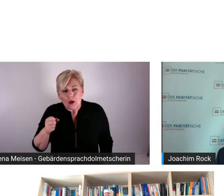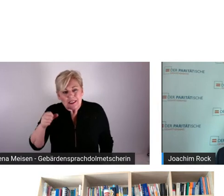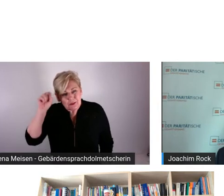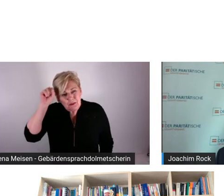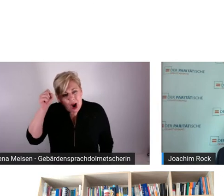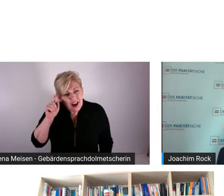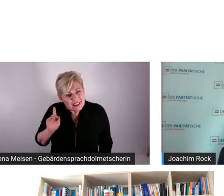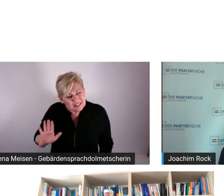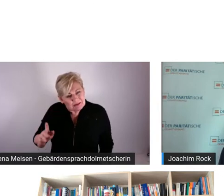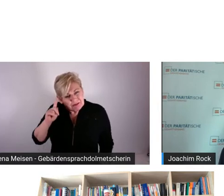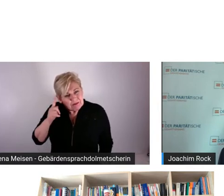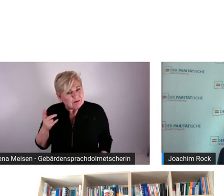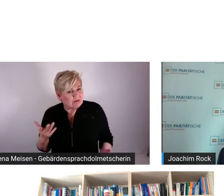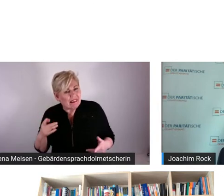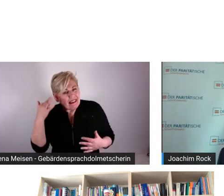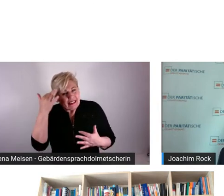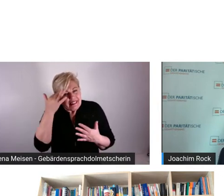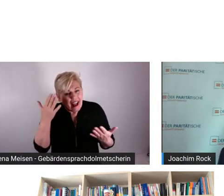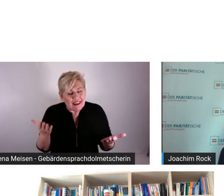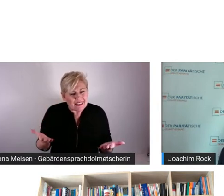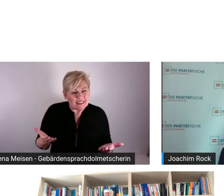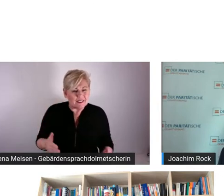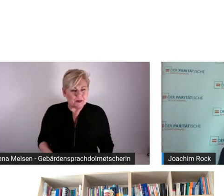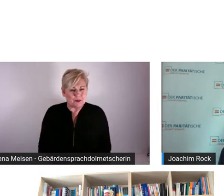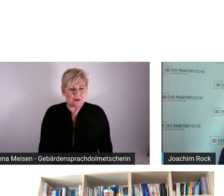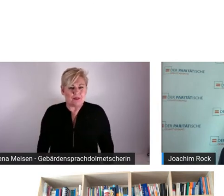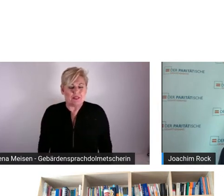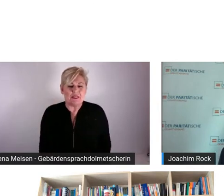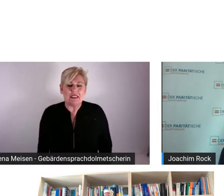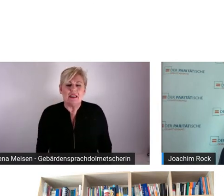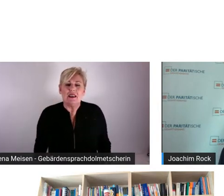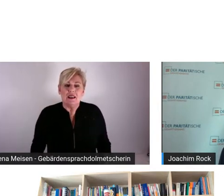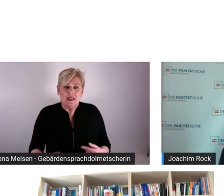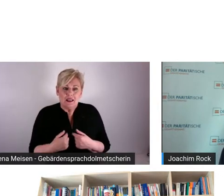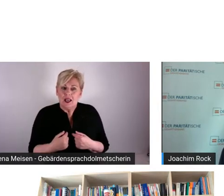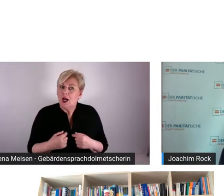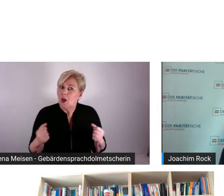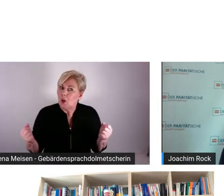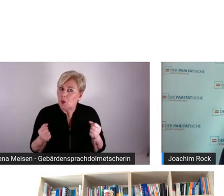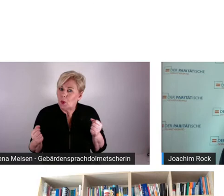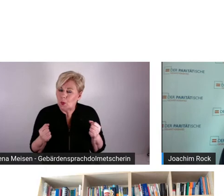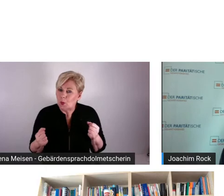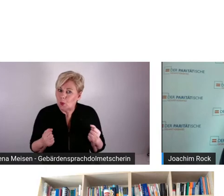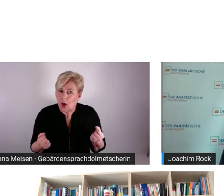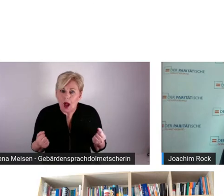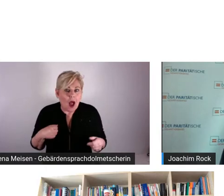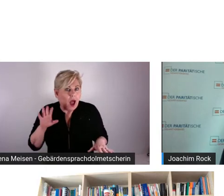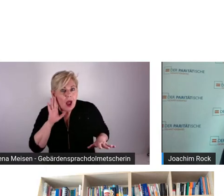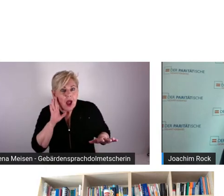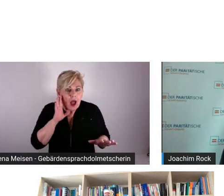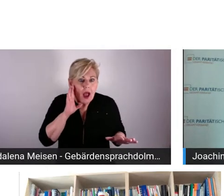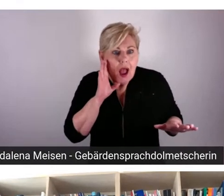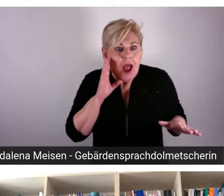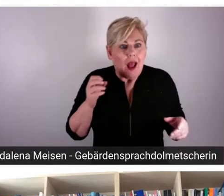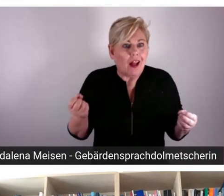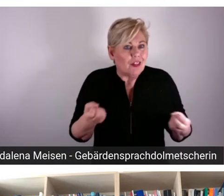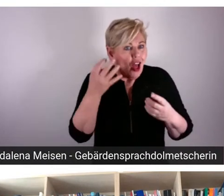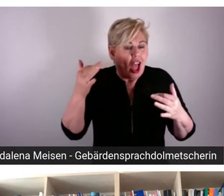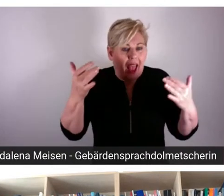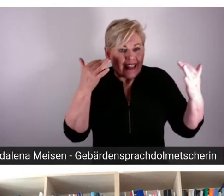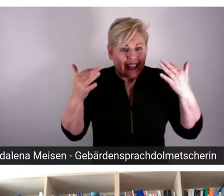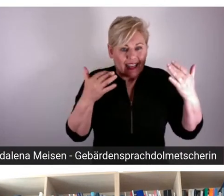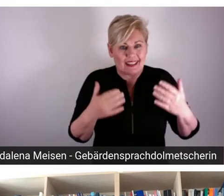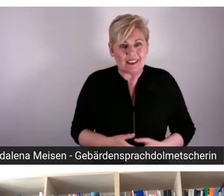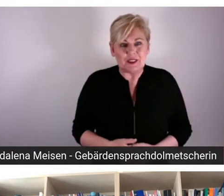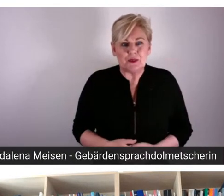und Gedanken zu unserer Diskussion bisher? Ja, ich fand das außerordentlich anregend, was ich hier alles hören durfte. Aber es